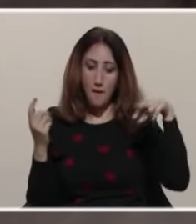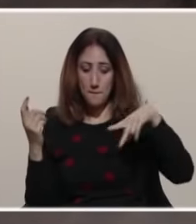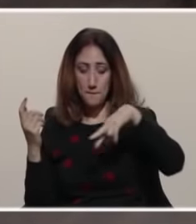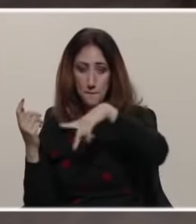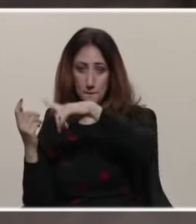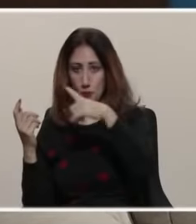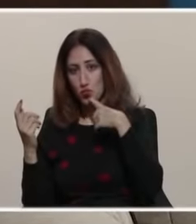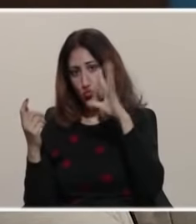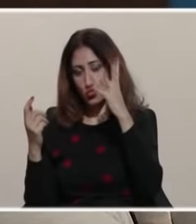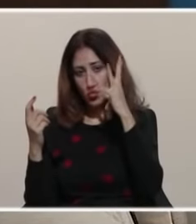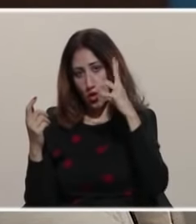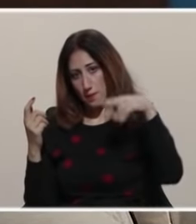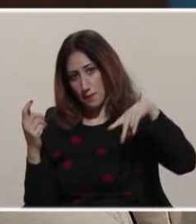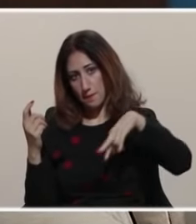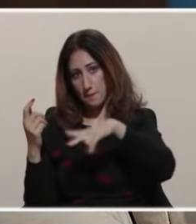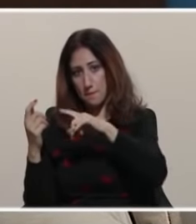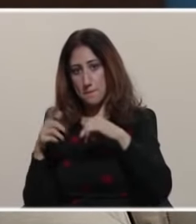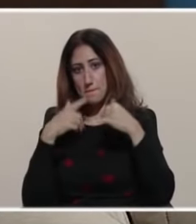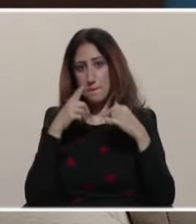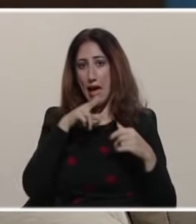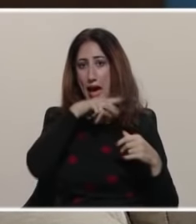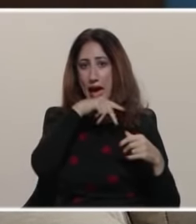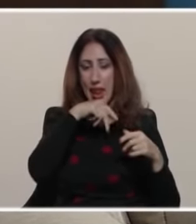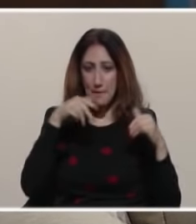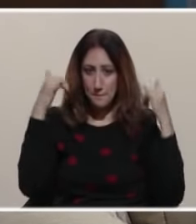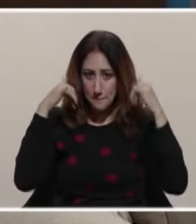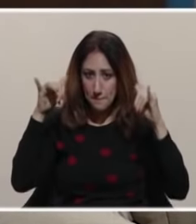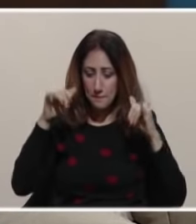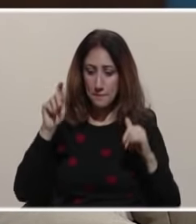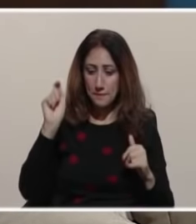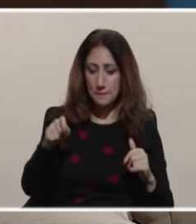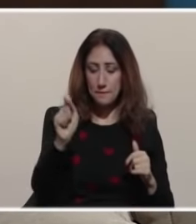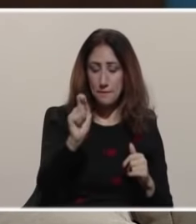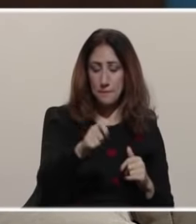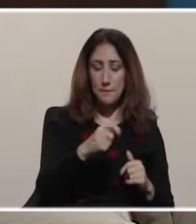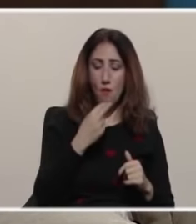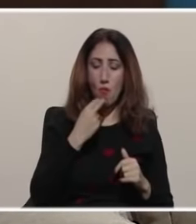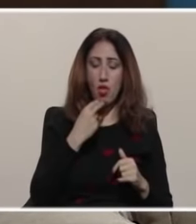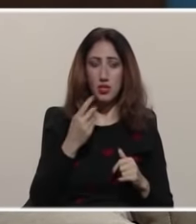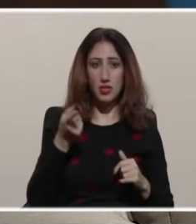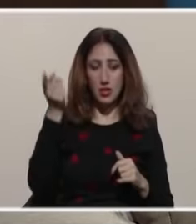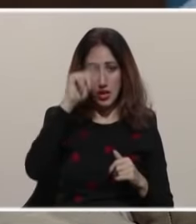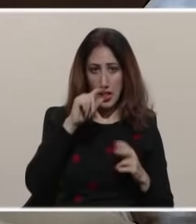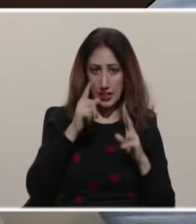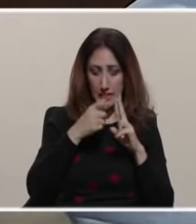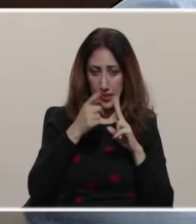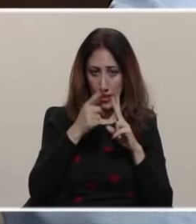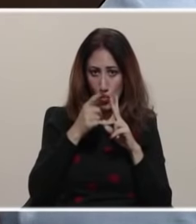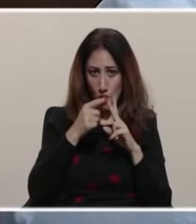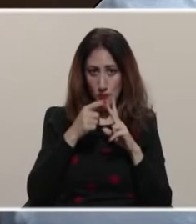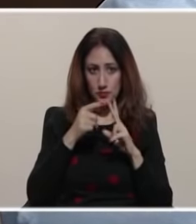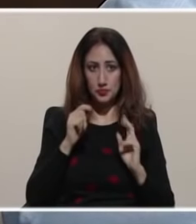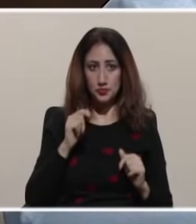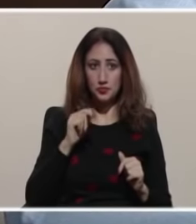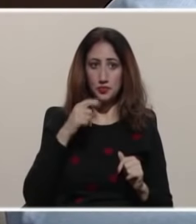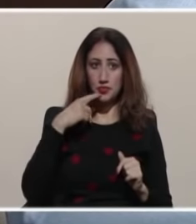شاب راعي غنم ماشي ورا الغنم بتاعه، يا رسول الله هو ده؟ هو ده. تاني يوم سيدنا النبي قاعد مع الصحابة، أول